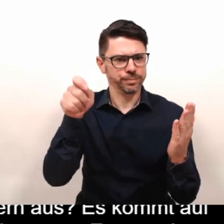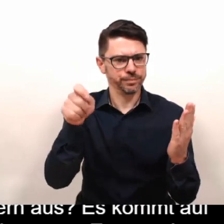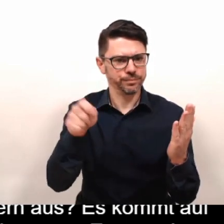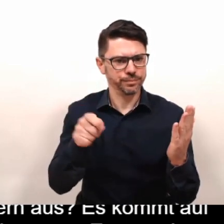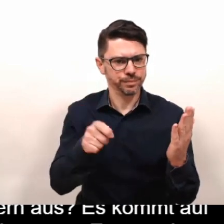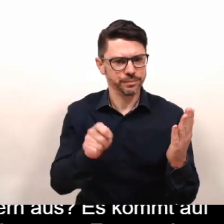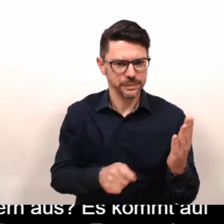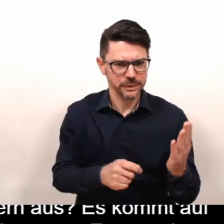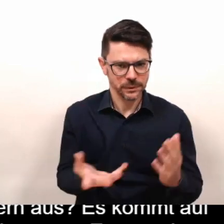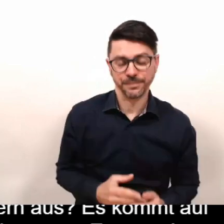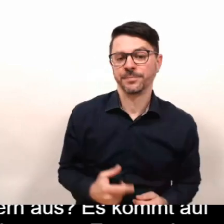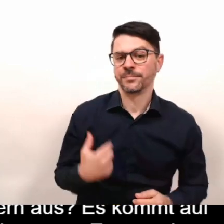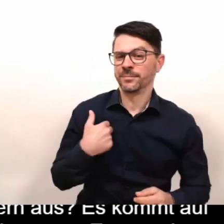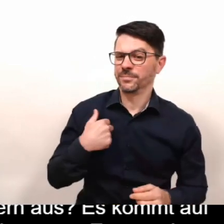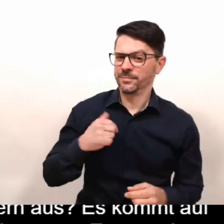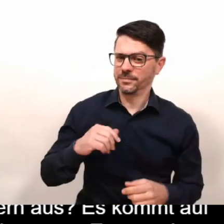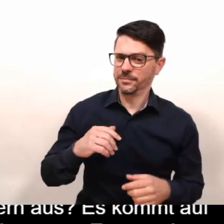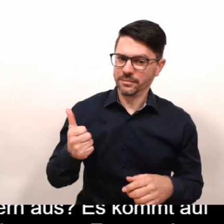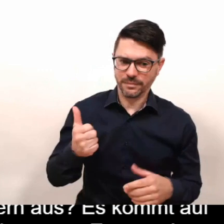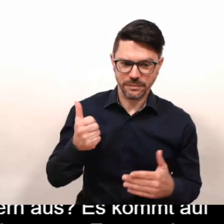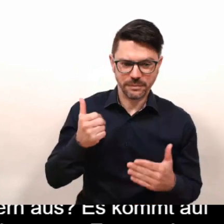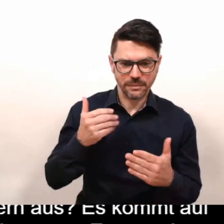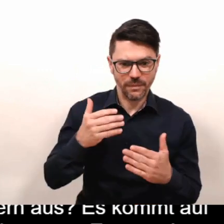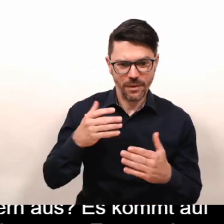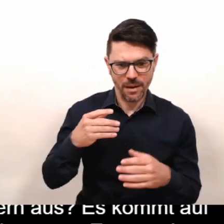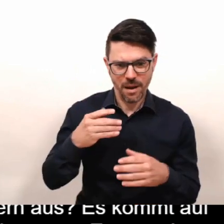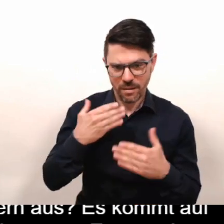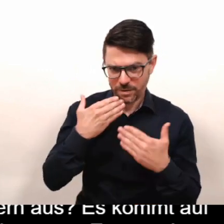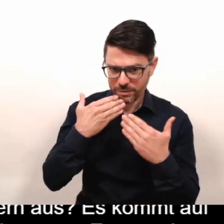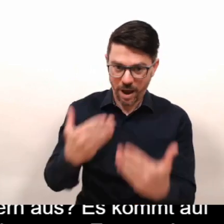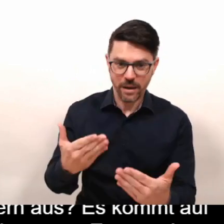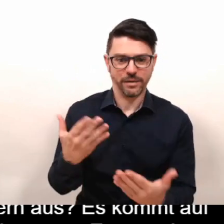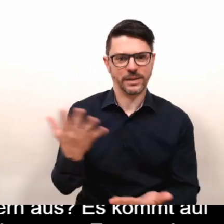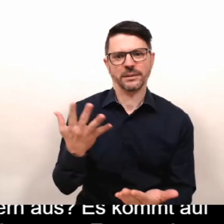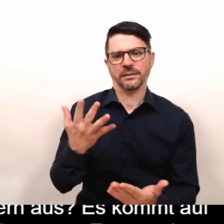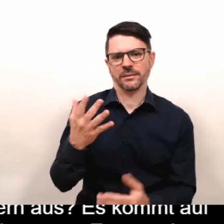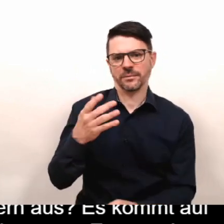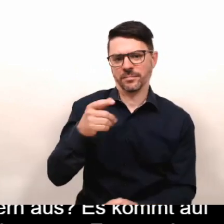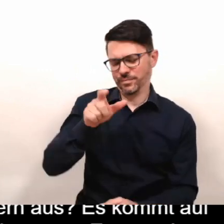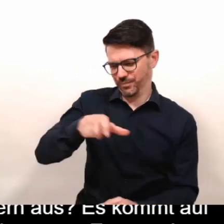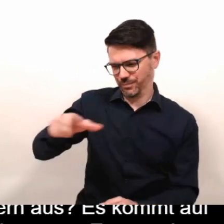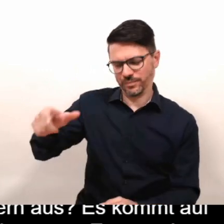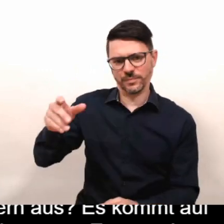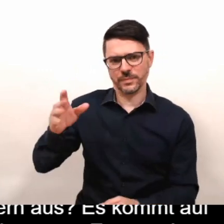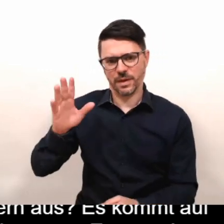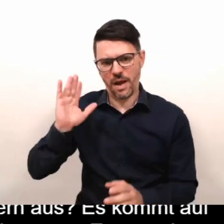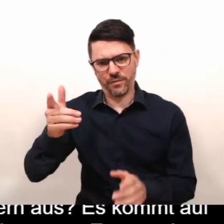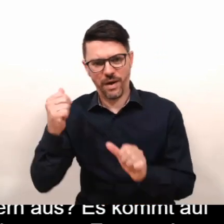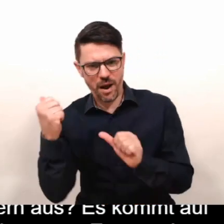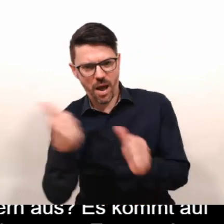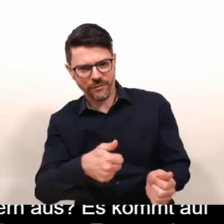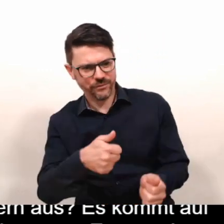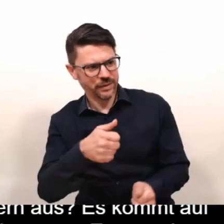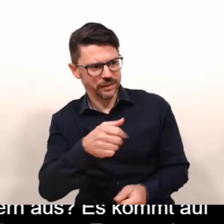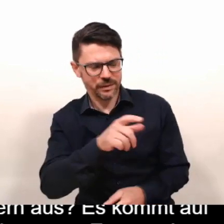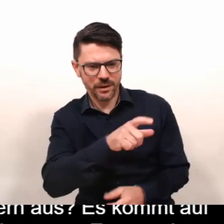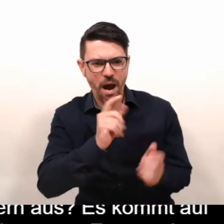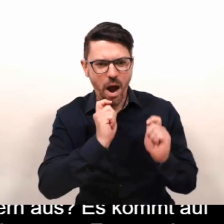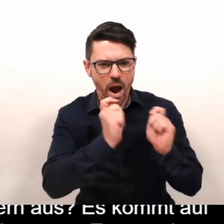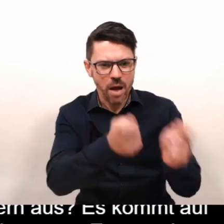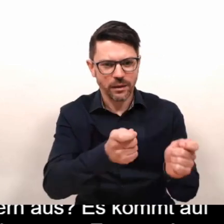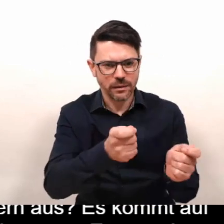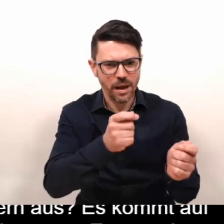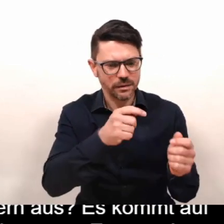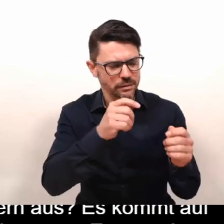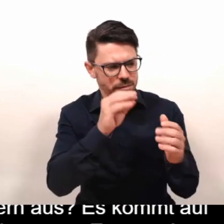über den Tisch marschiert sind. Von den rund 420.000 Anträgen, die bis Monatsanfang Mai eingegangen sind, sind damit